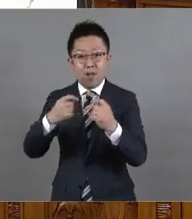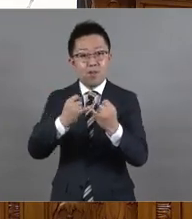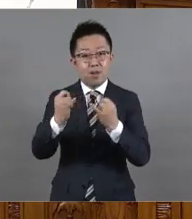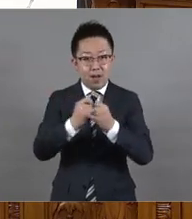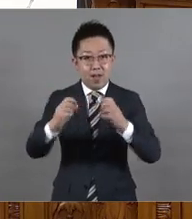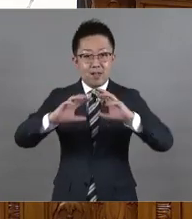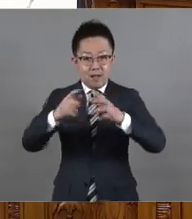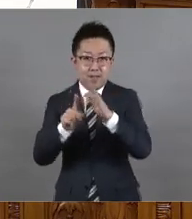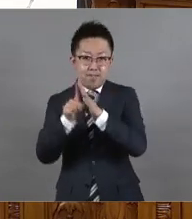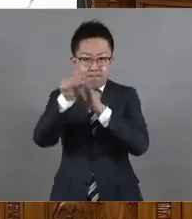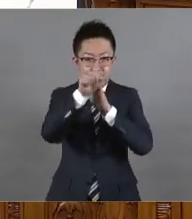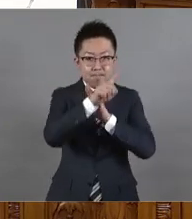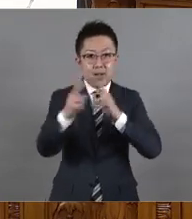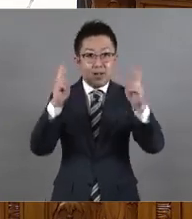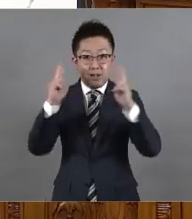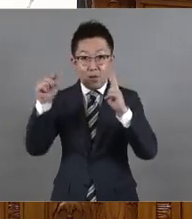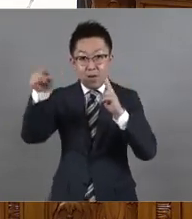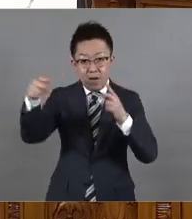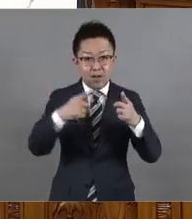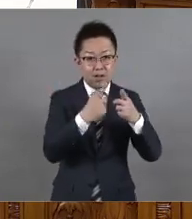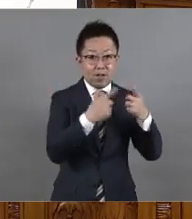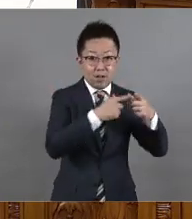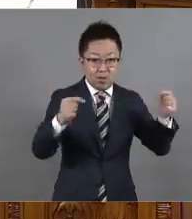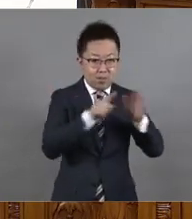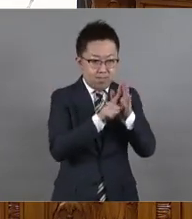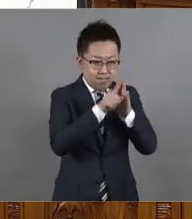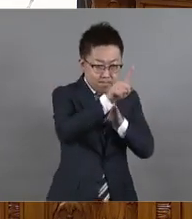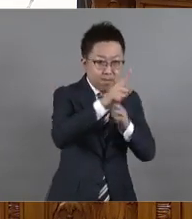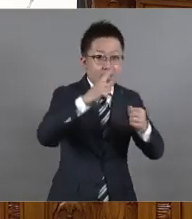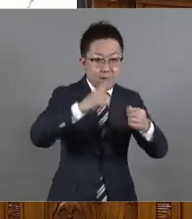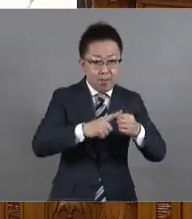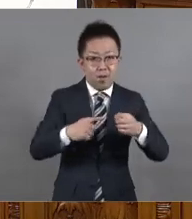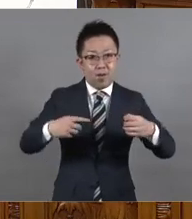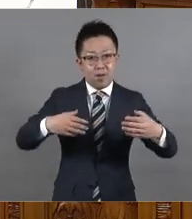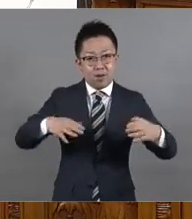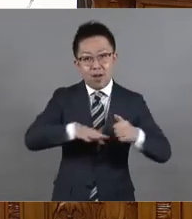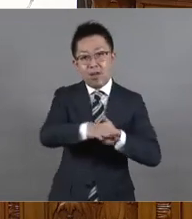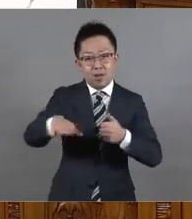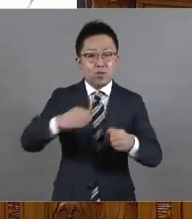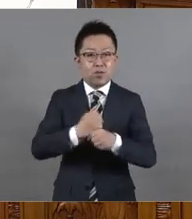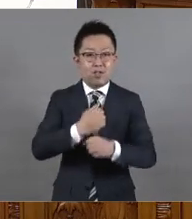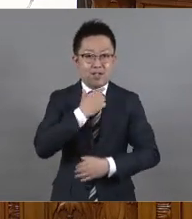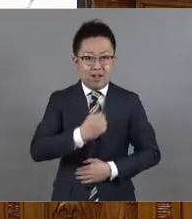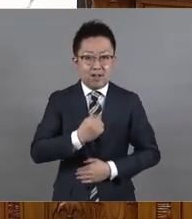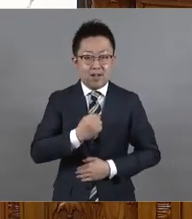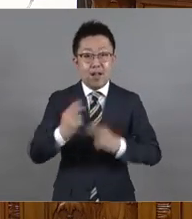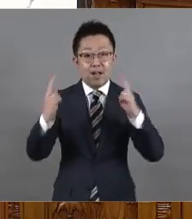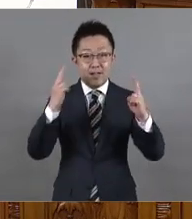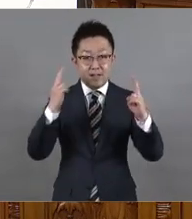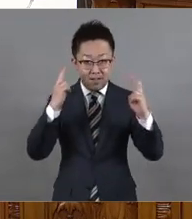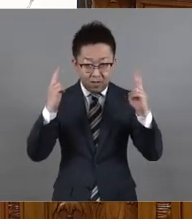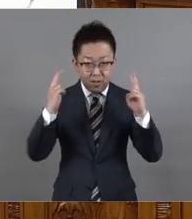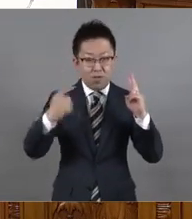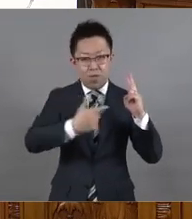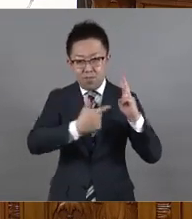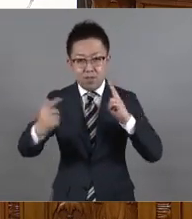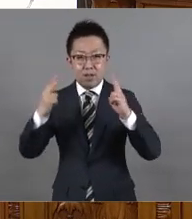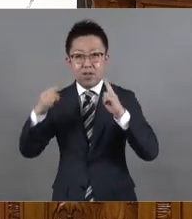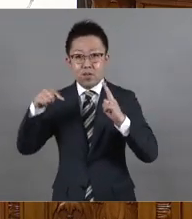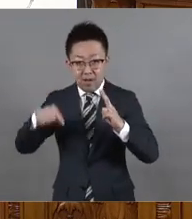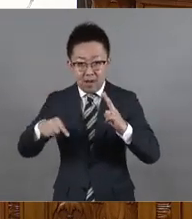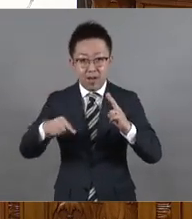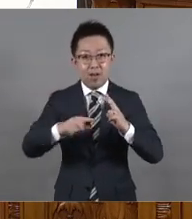が日本からも創出されるような事業環境をつくってまいります大企業からベンチャー企業まで3